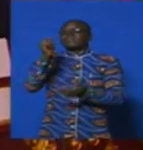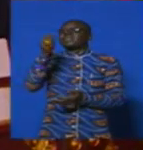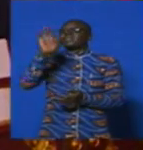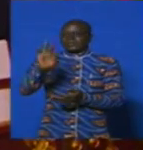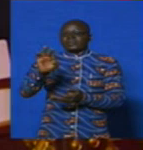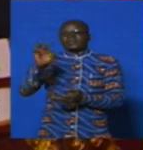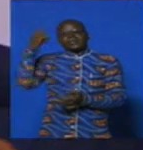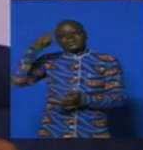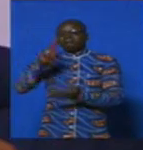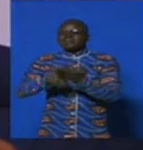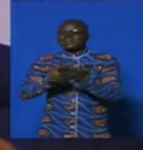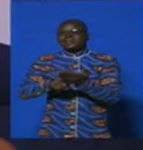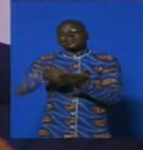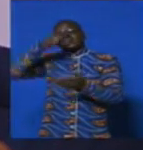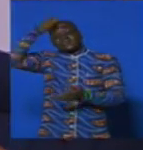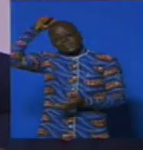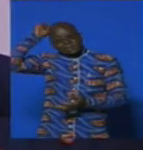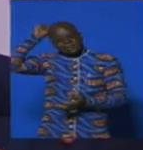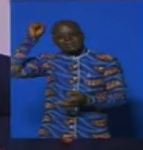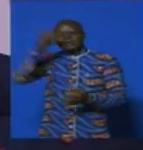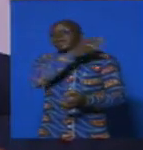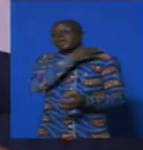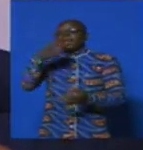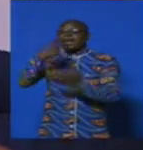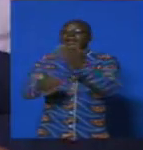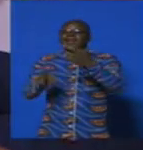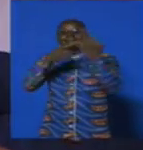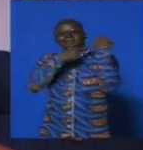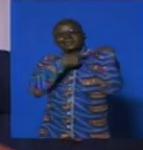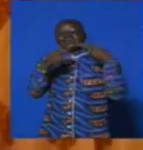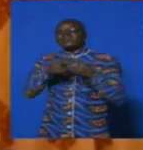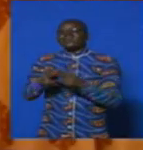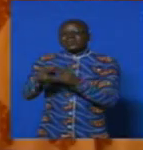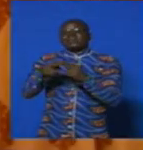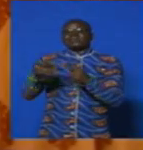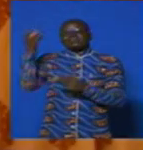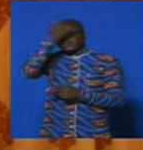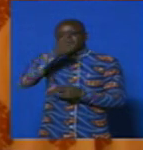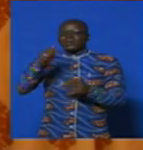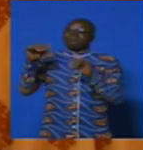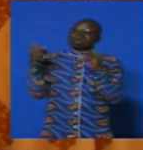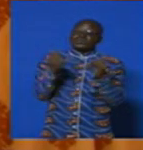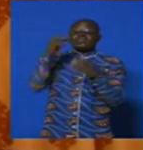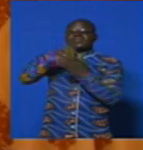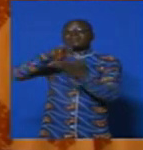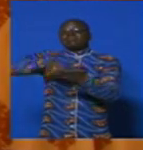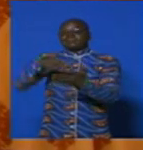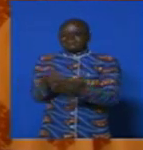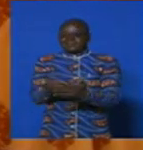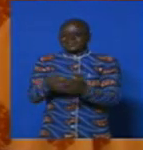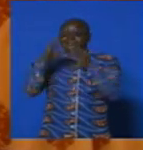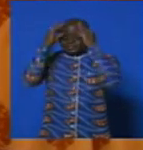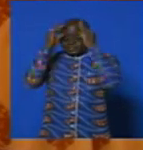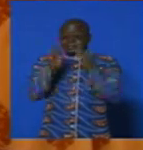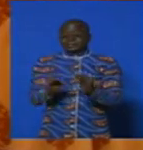discussion sur le Sahara occidental et quel est le rôle que l'Union africaine doit jouer dans ce sens. Il a été décidé de la mise en